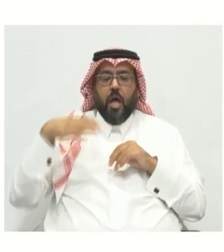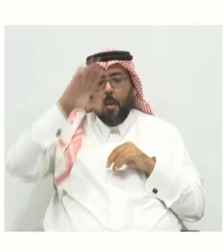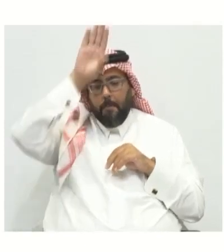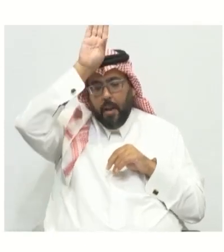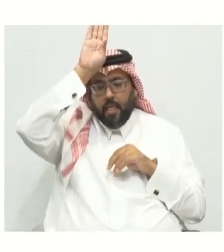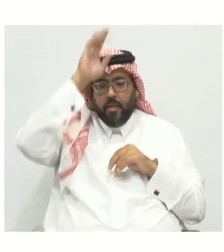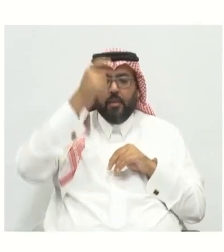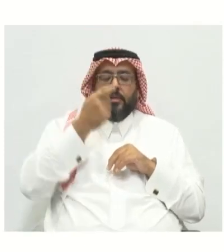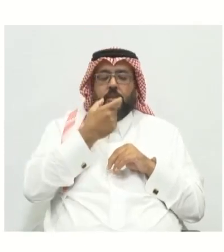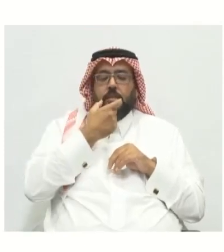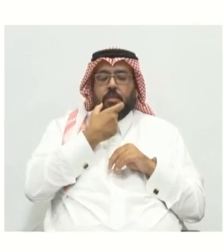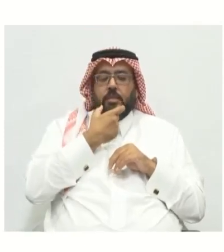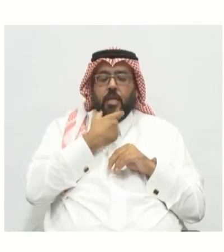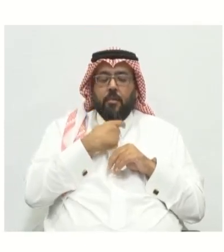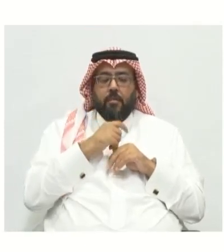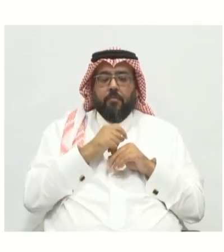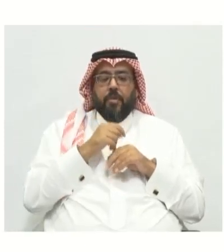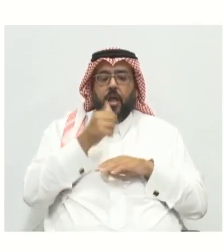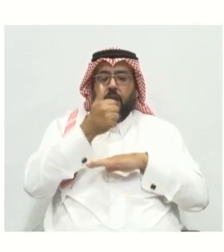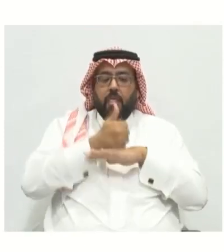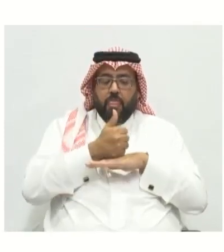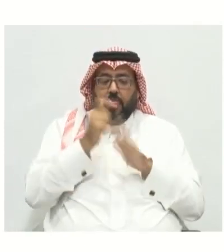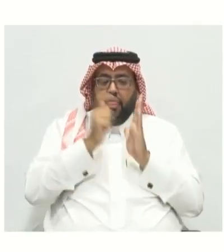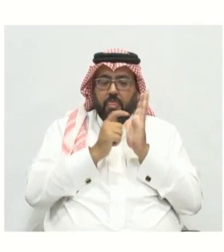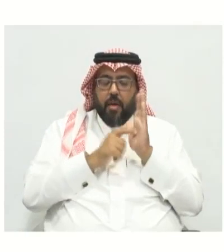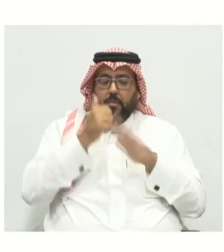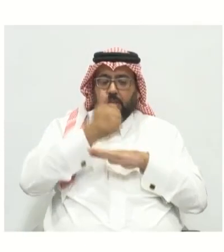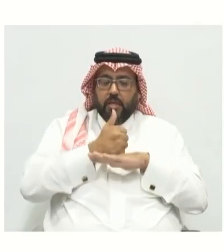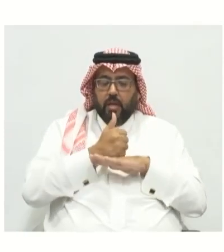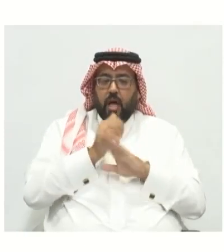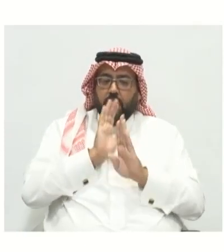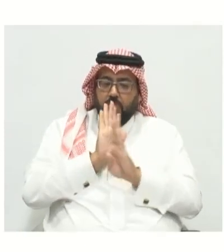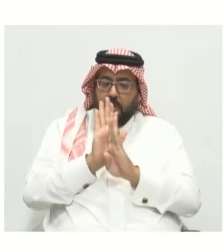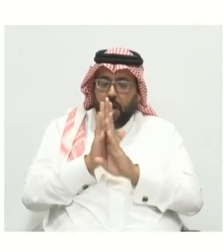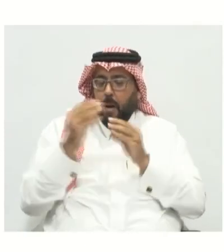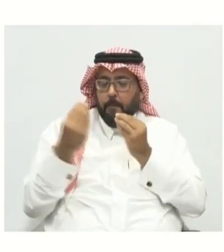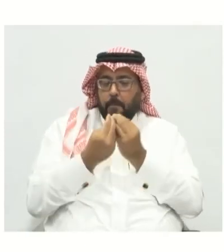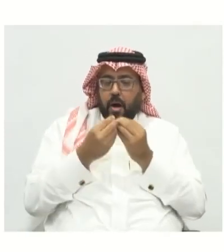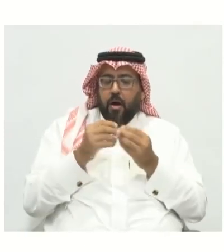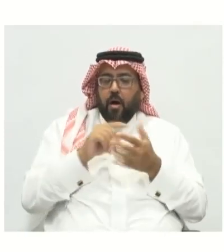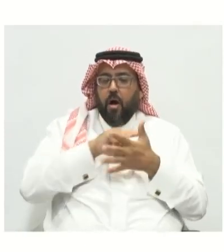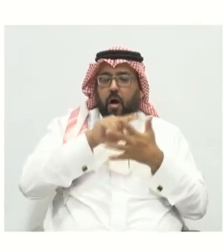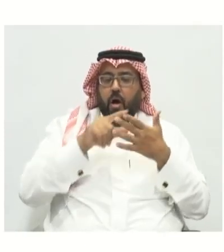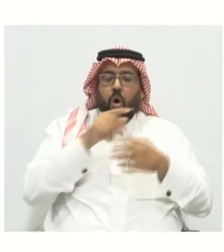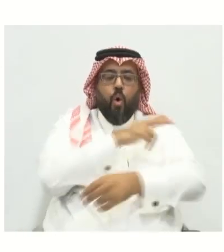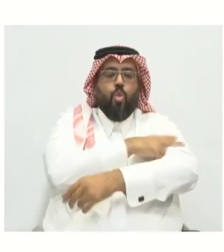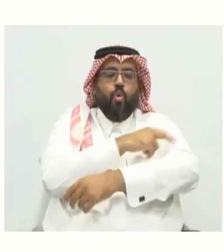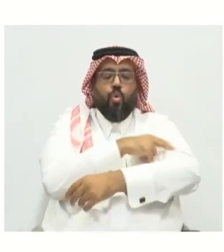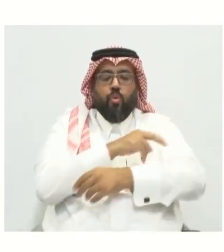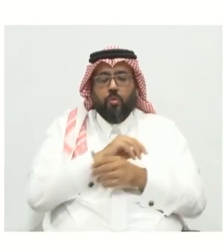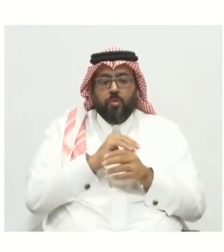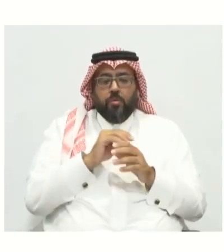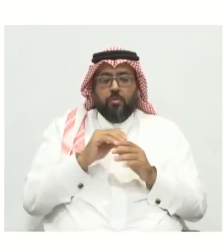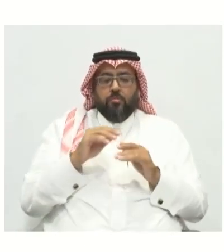للماده ال 56 من النظام الاساسي للحكم ويعاونه في اداء مهامه اعضاء مجلس الوزراء يعين الملك